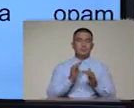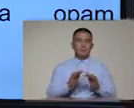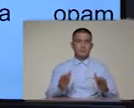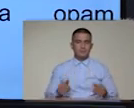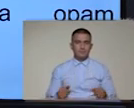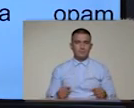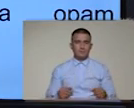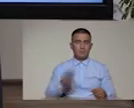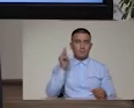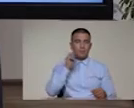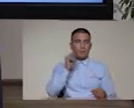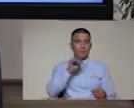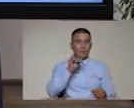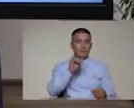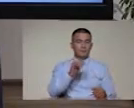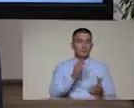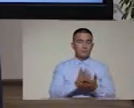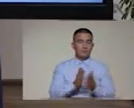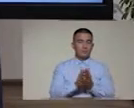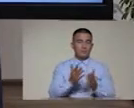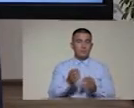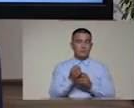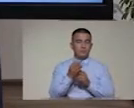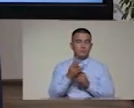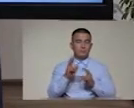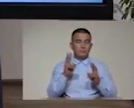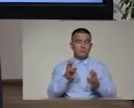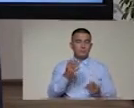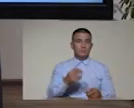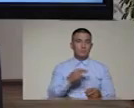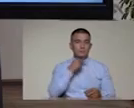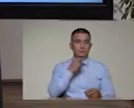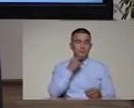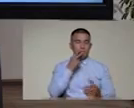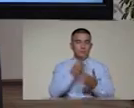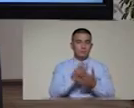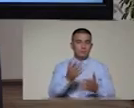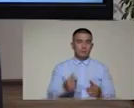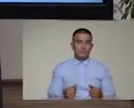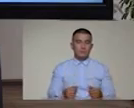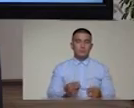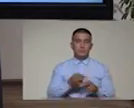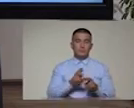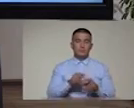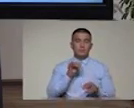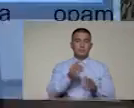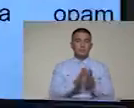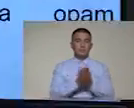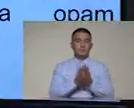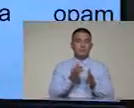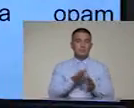o'quvchilar, darsligingizda berilgan 14-chi mashqqa diqqat qiling. Demak, mashqning